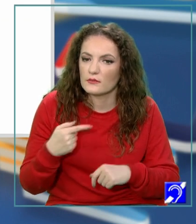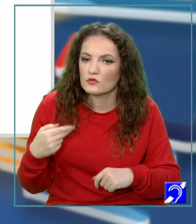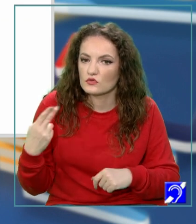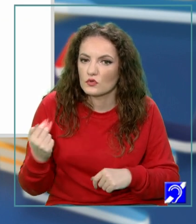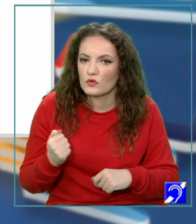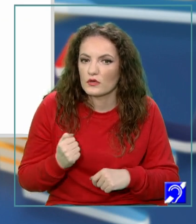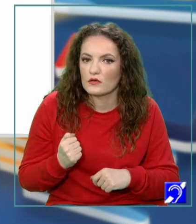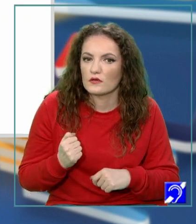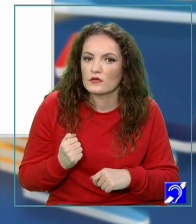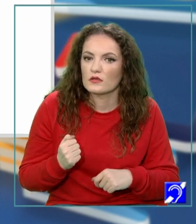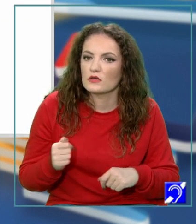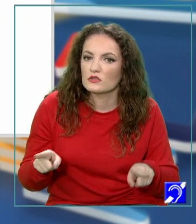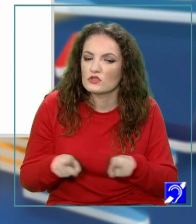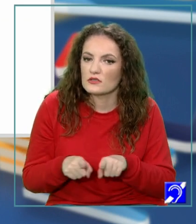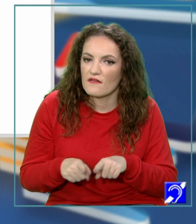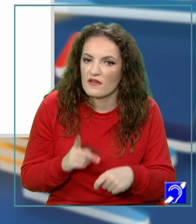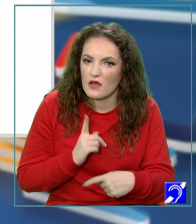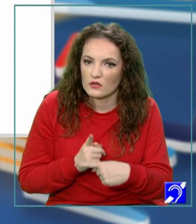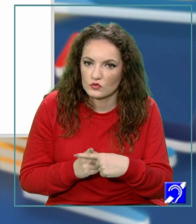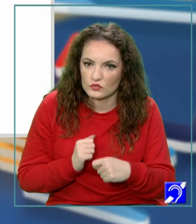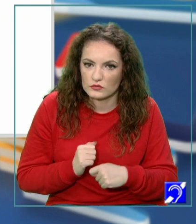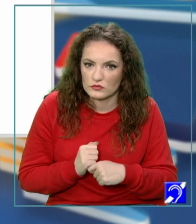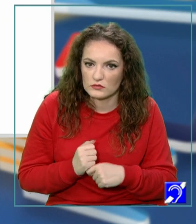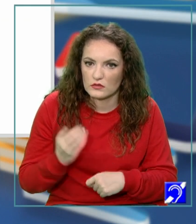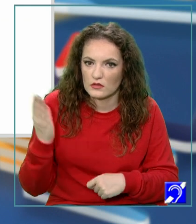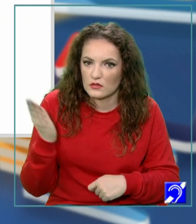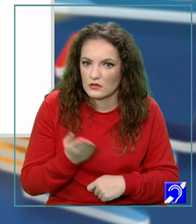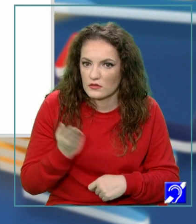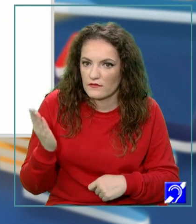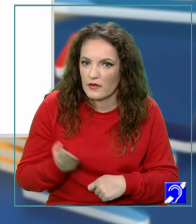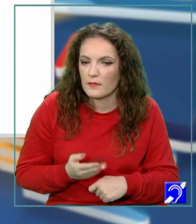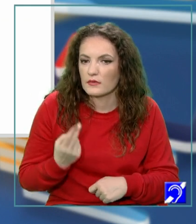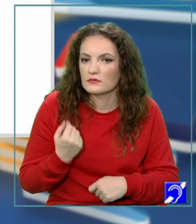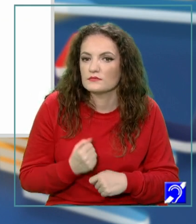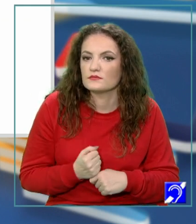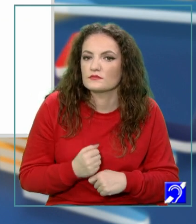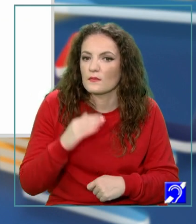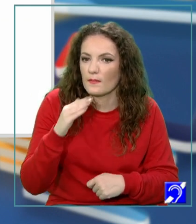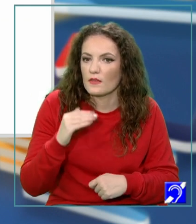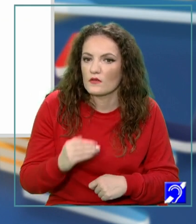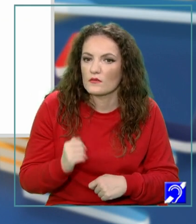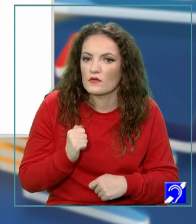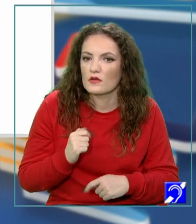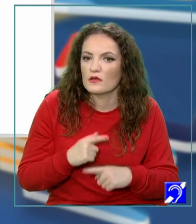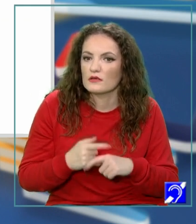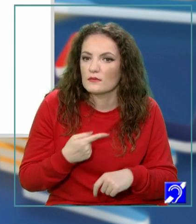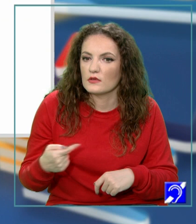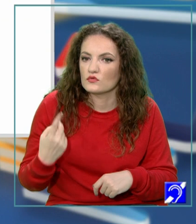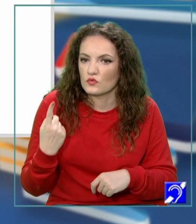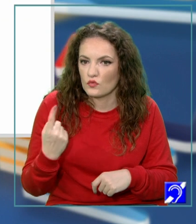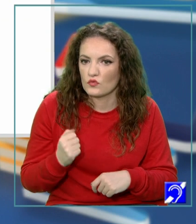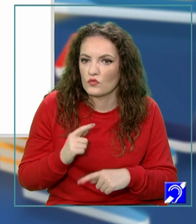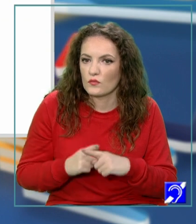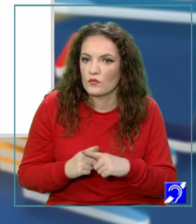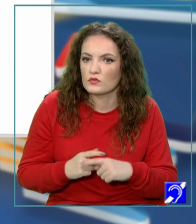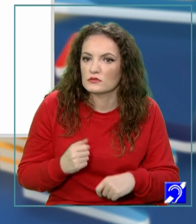plus 4x plus 2x îmi dă 8x și observ că 2 și cu minus 2 se reduc. Supra x minus 1 supra x plus 1. Deci rezultatul